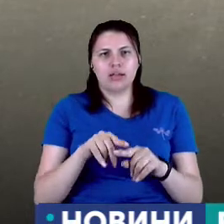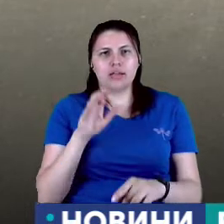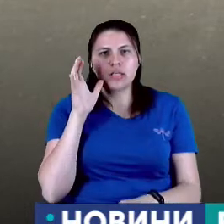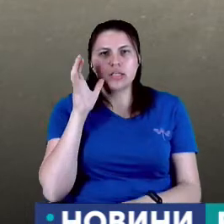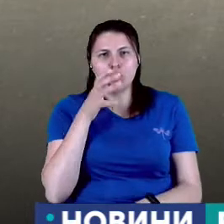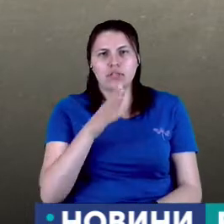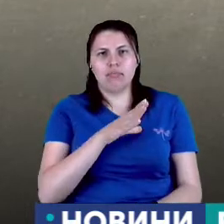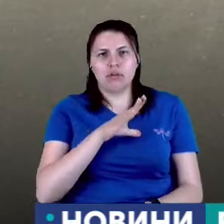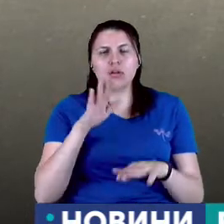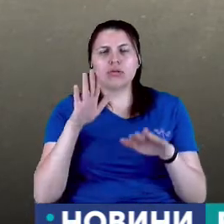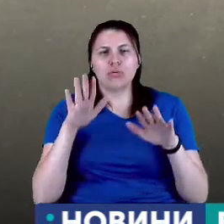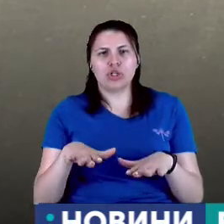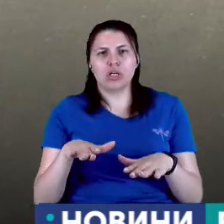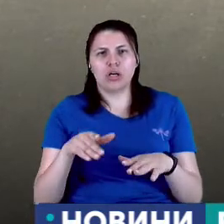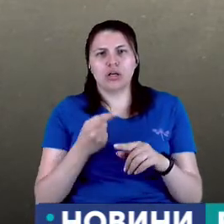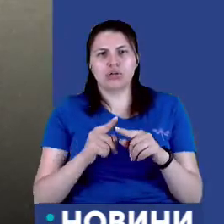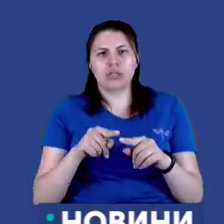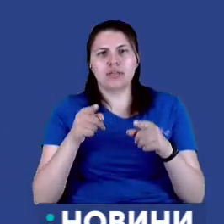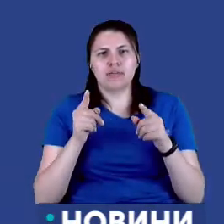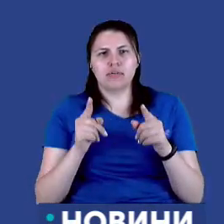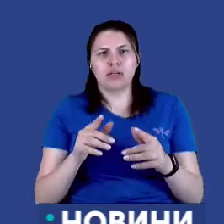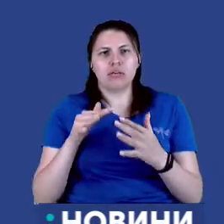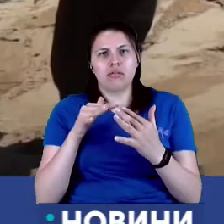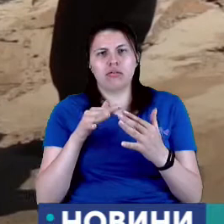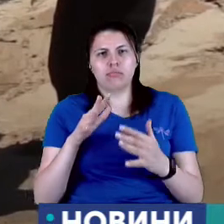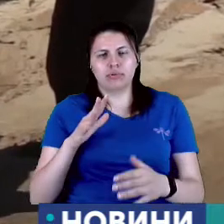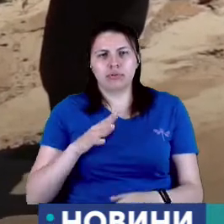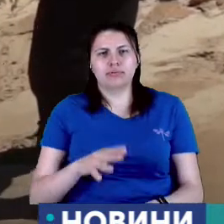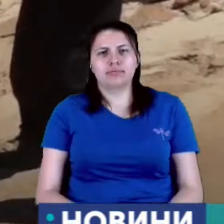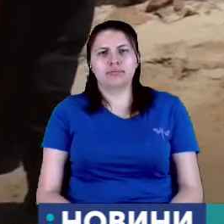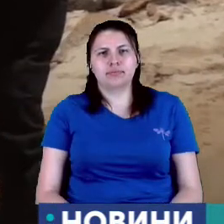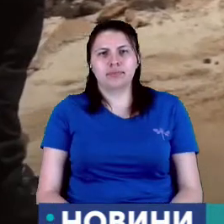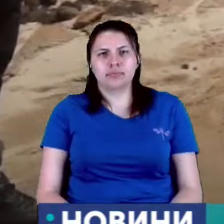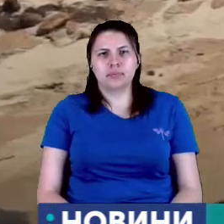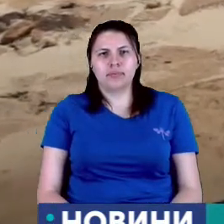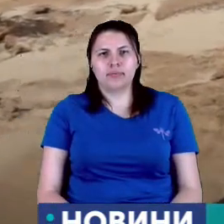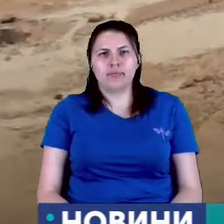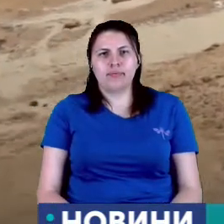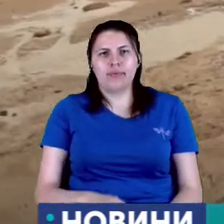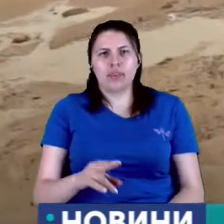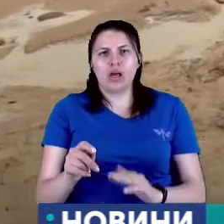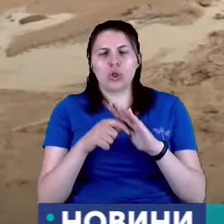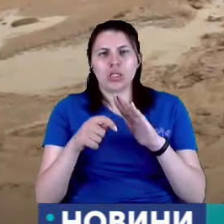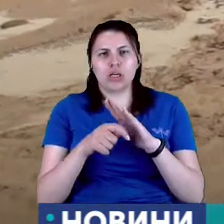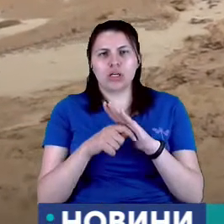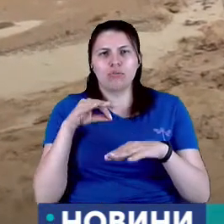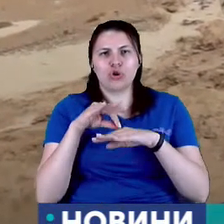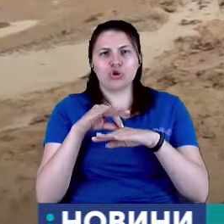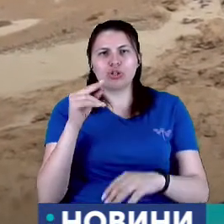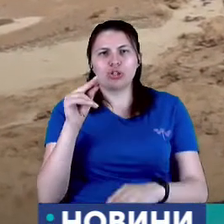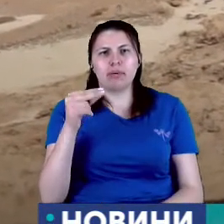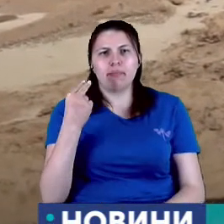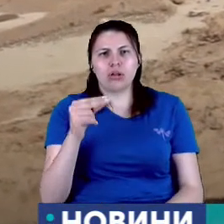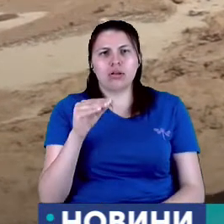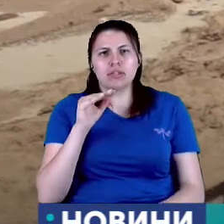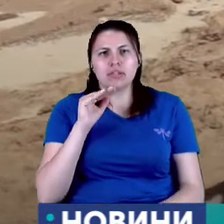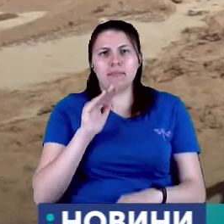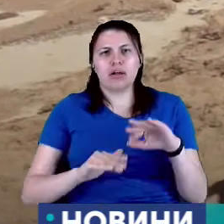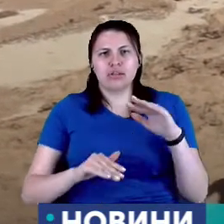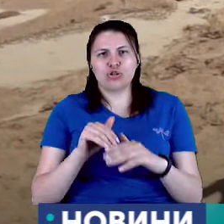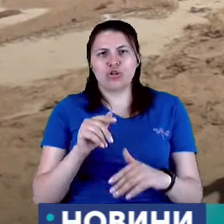яку дійсно прийшлося штурмувати. На Донеччині пройшов чемпіонат із практичної стрільби.